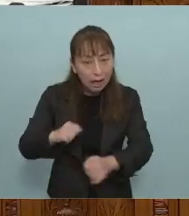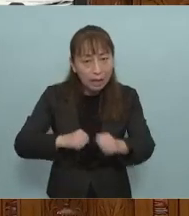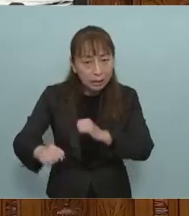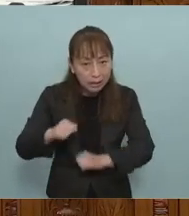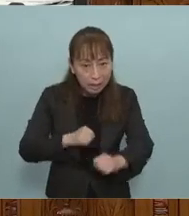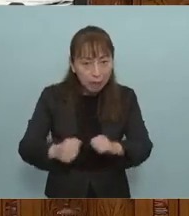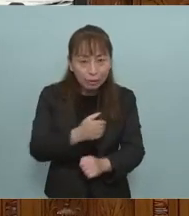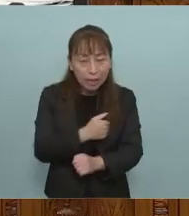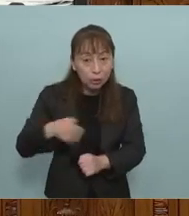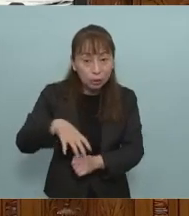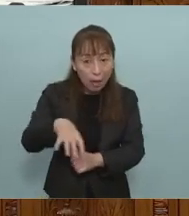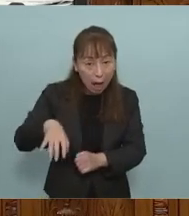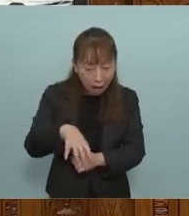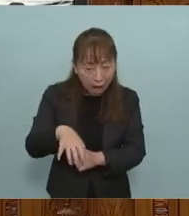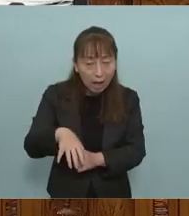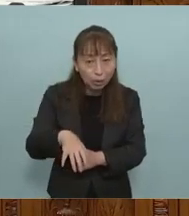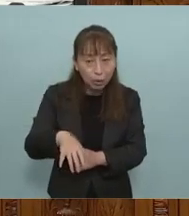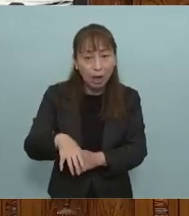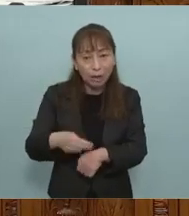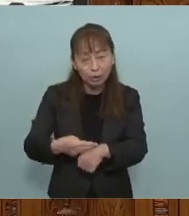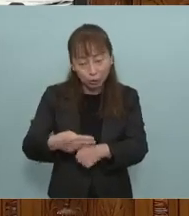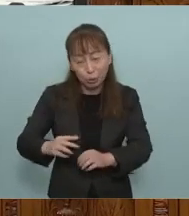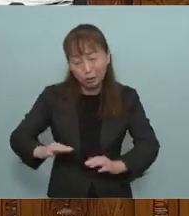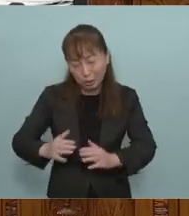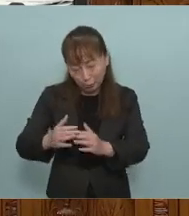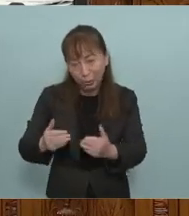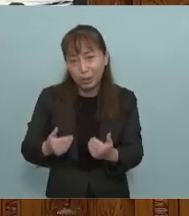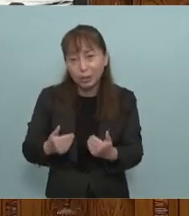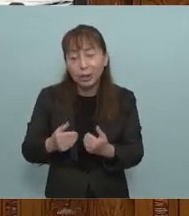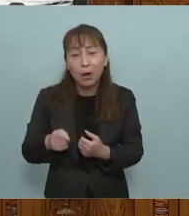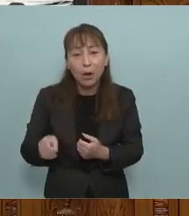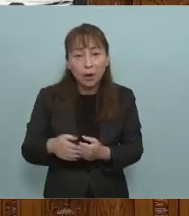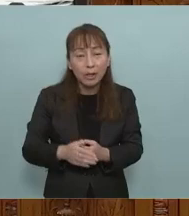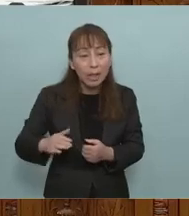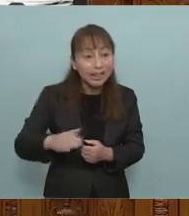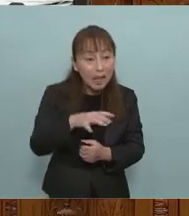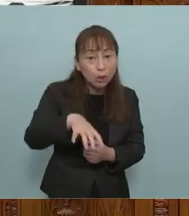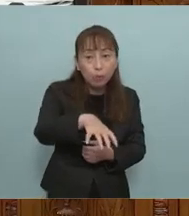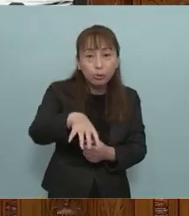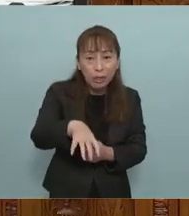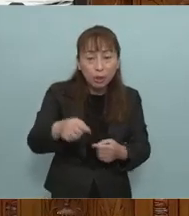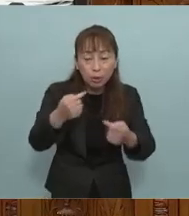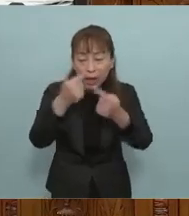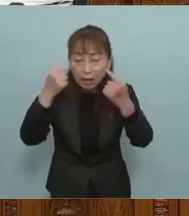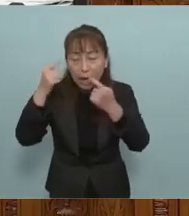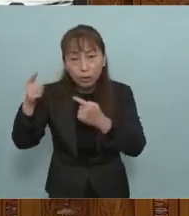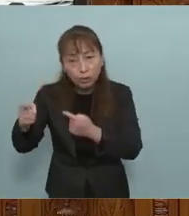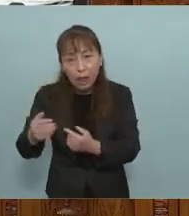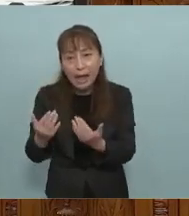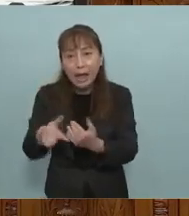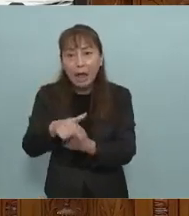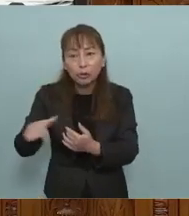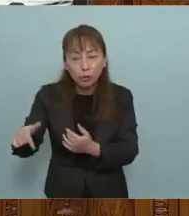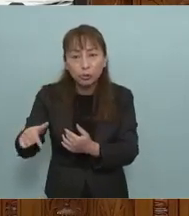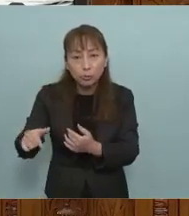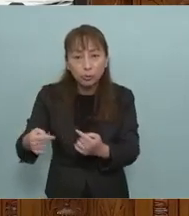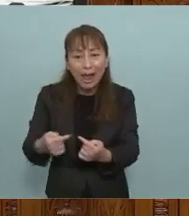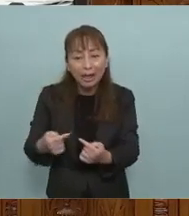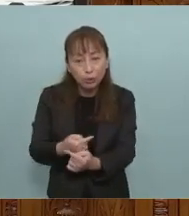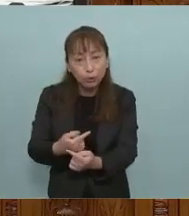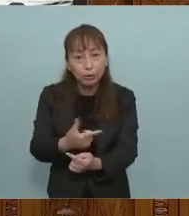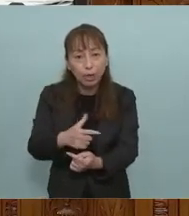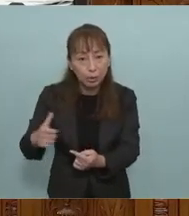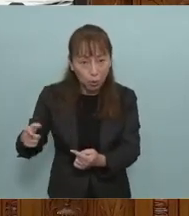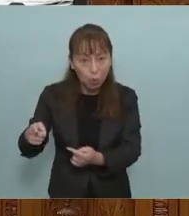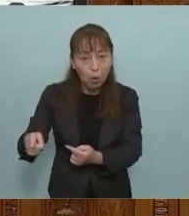くことが重要です。このため、成長分野への大学等の学部再編等に対する